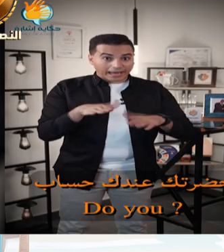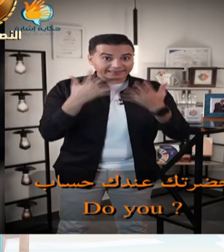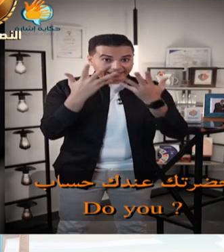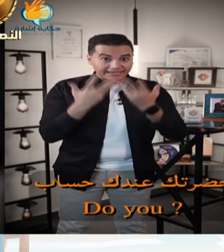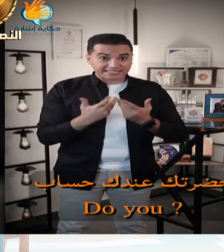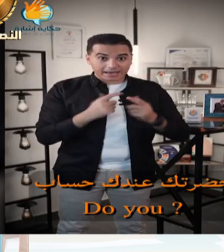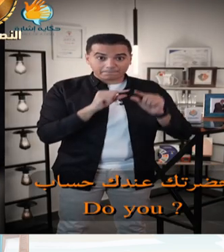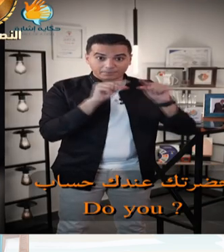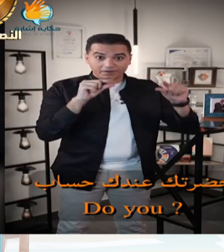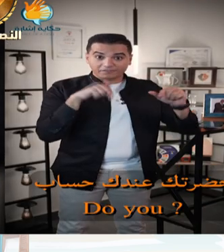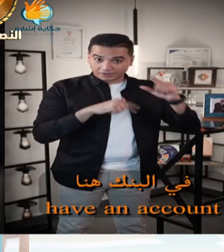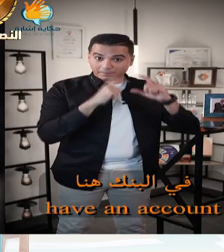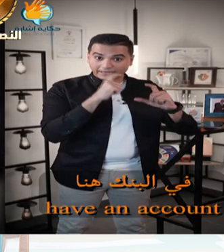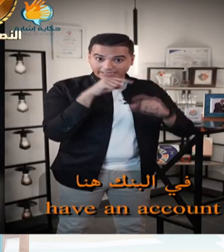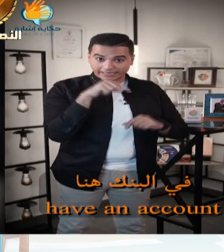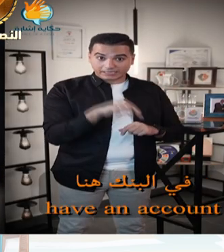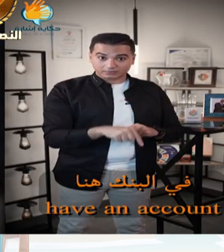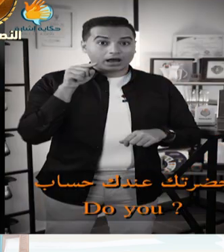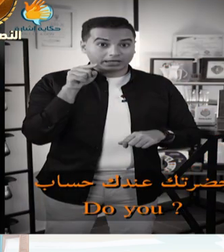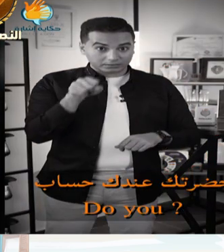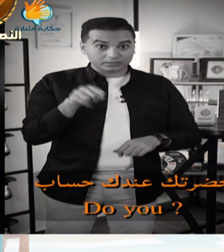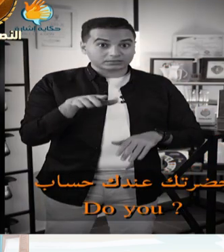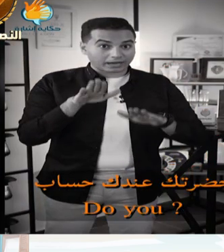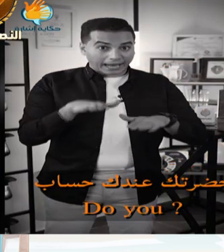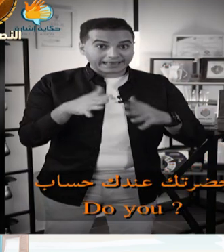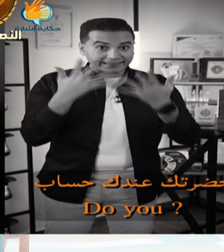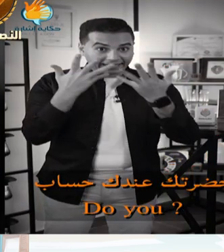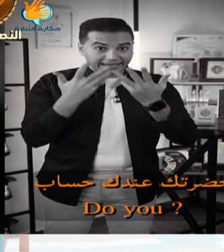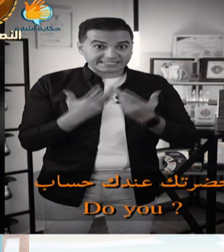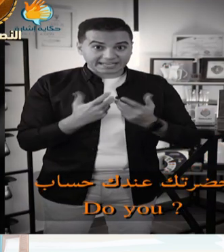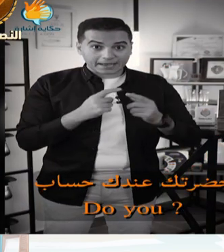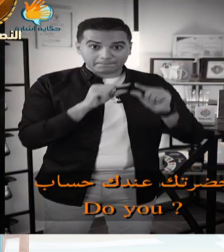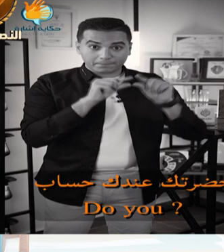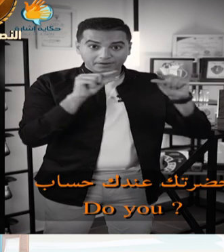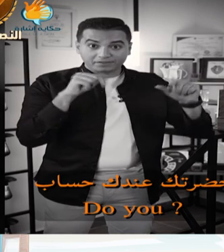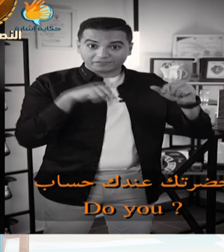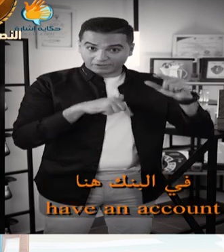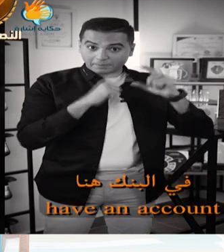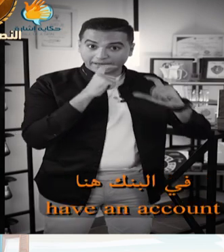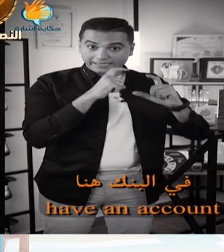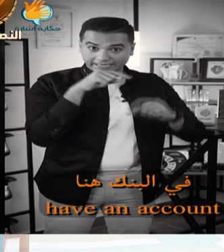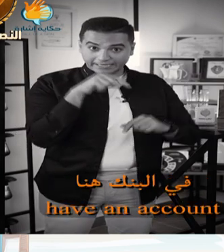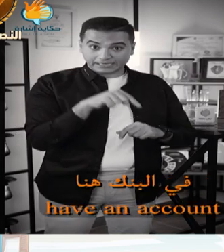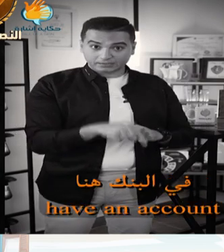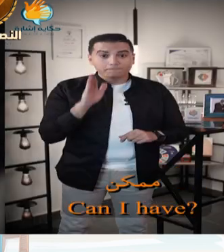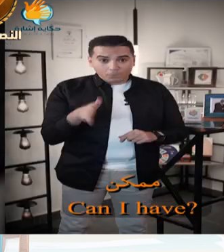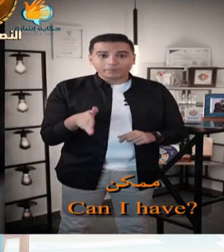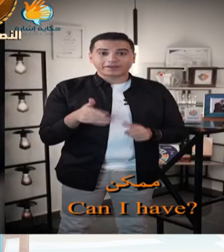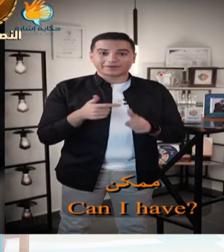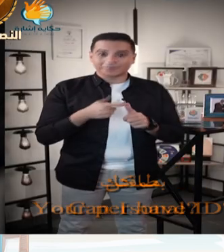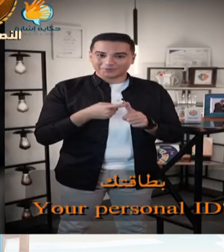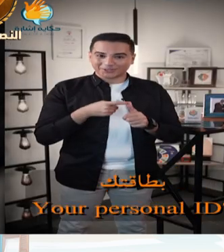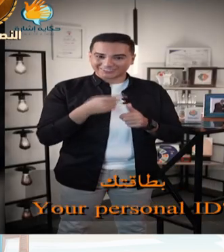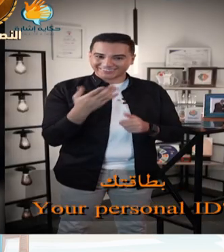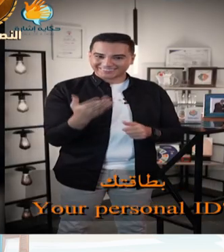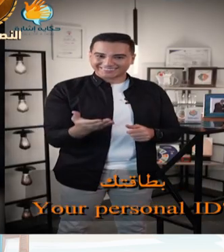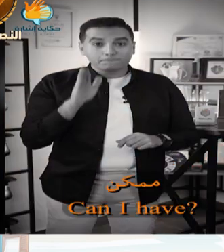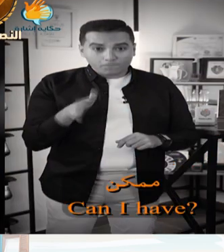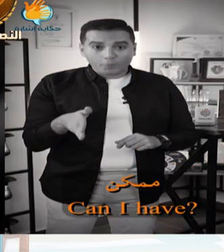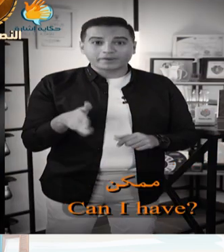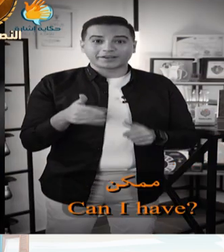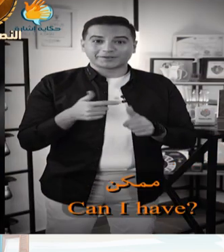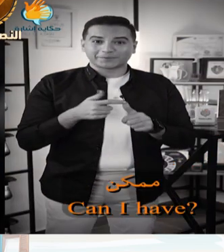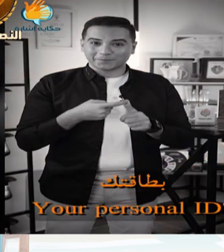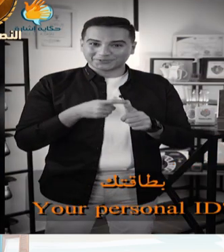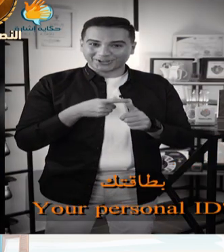البرنامج يعني انا حاليا انا كل حاجه انا المتكفل بها نفسي ان البرنامج يدخل تحت مظله جهه تدعمه